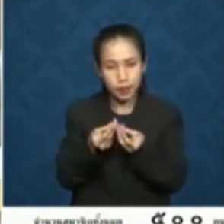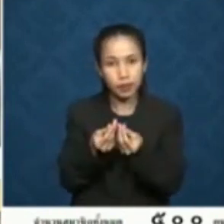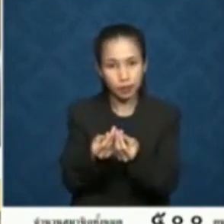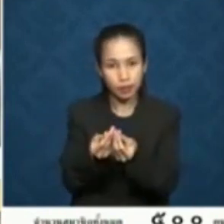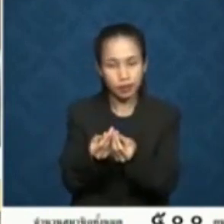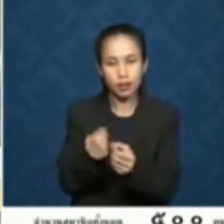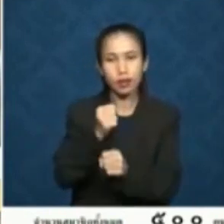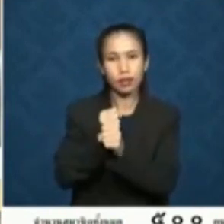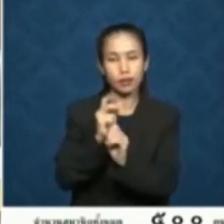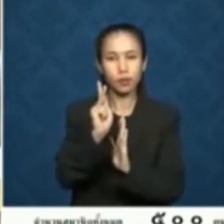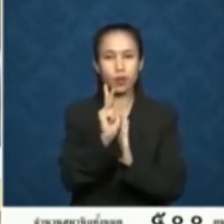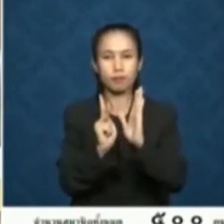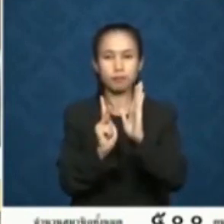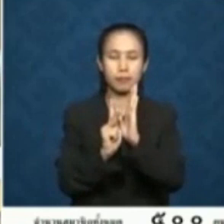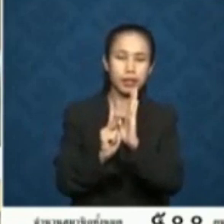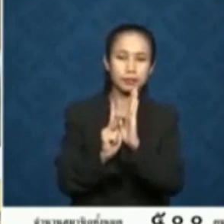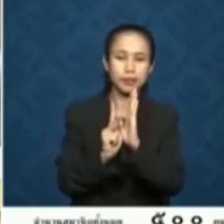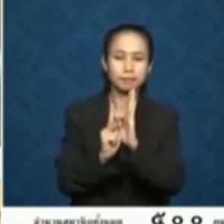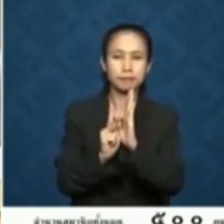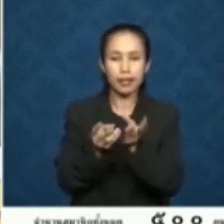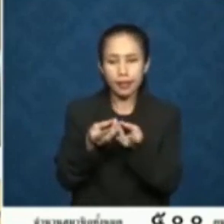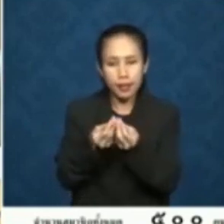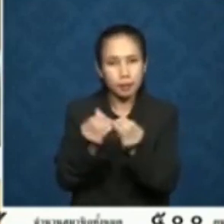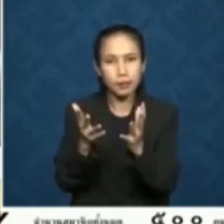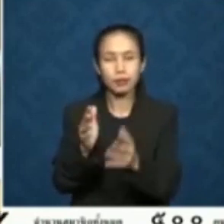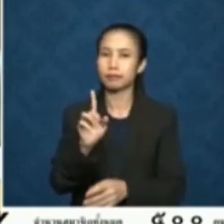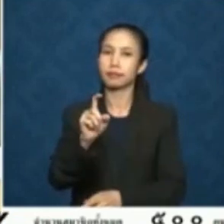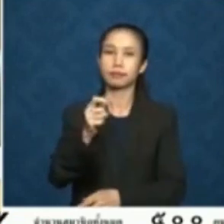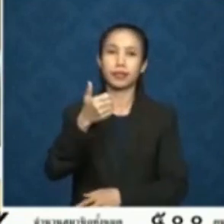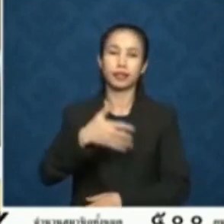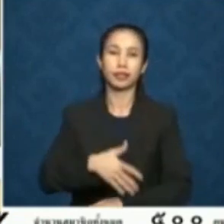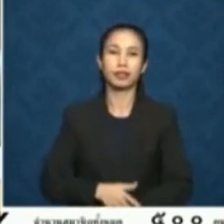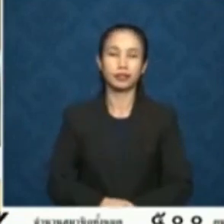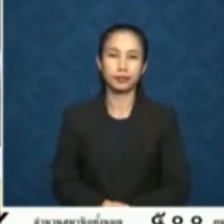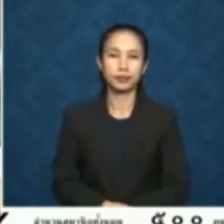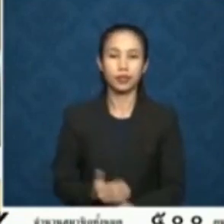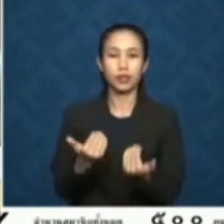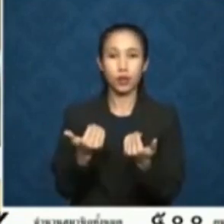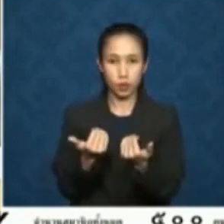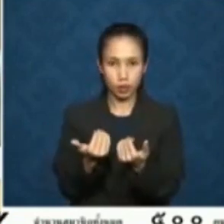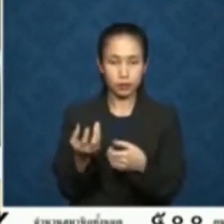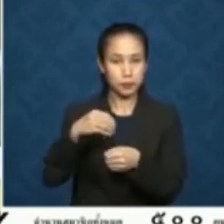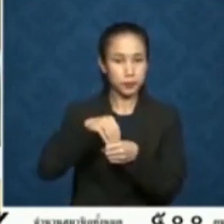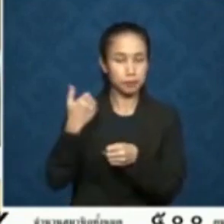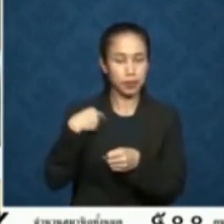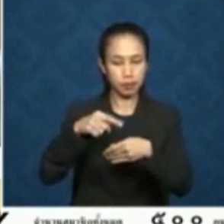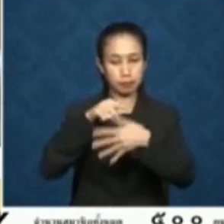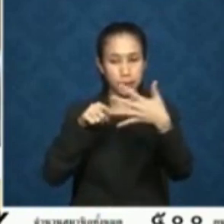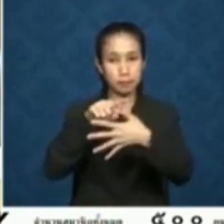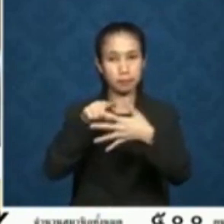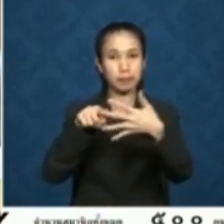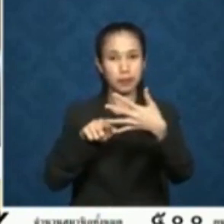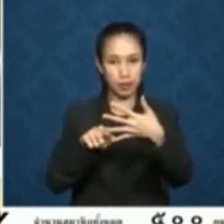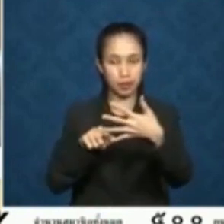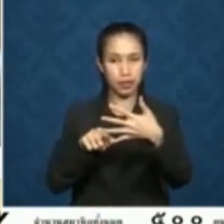บเราจะมาทำกฎหมายแบบสุกเอาเผากินไม่ได้ครับท่านประธานวันนี้เนี่ยนะครับที่บรรจุในระเบียบวา